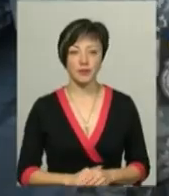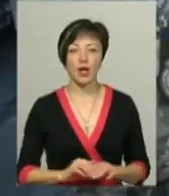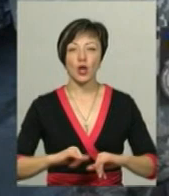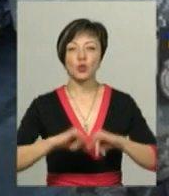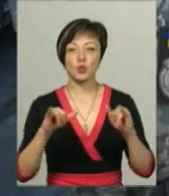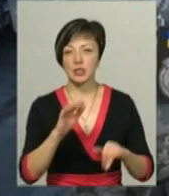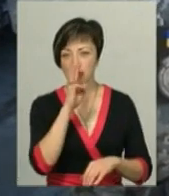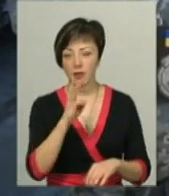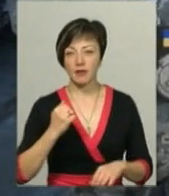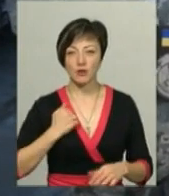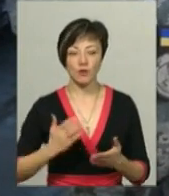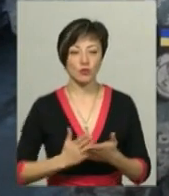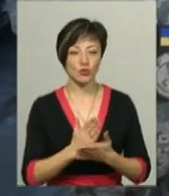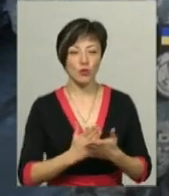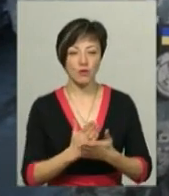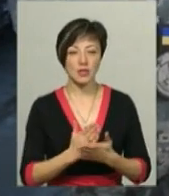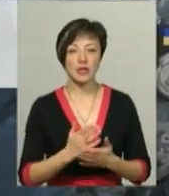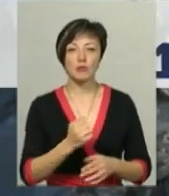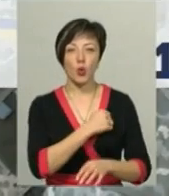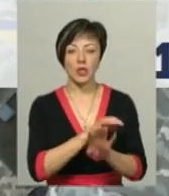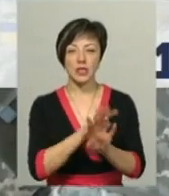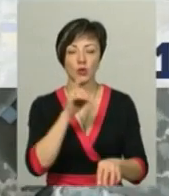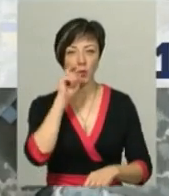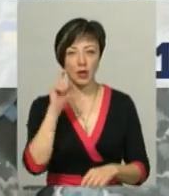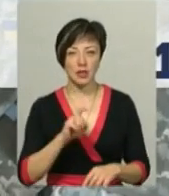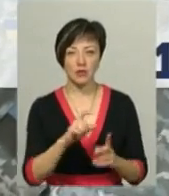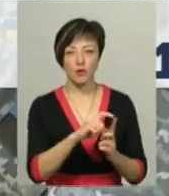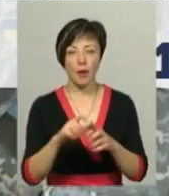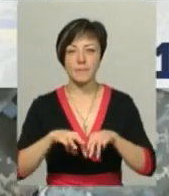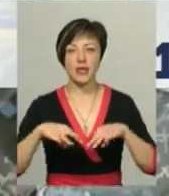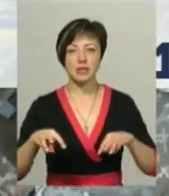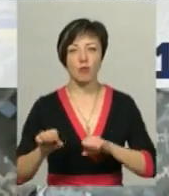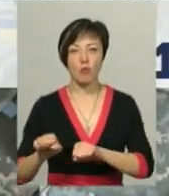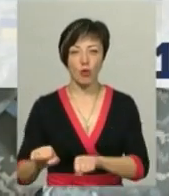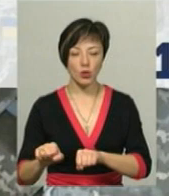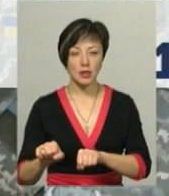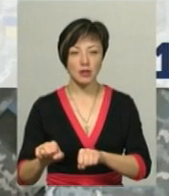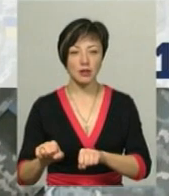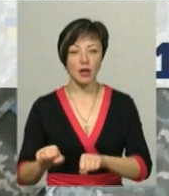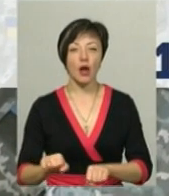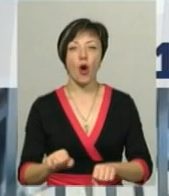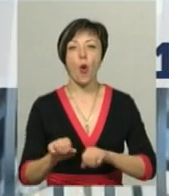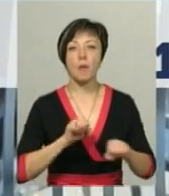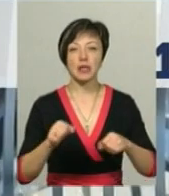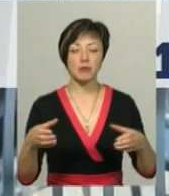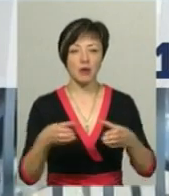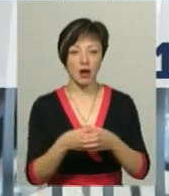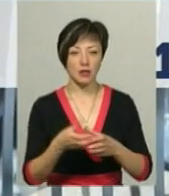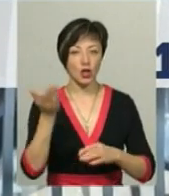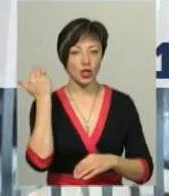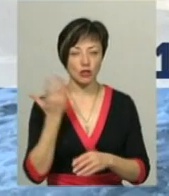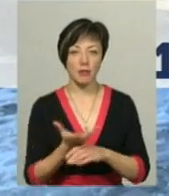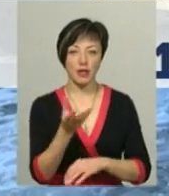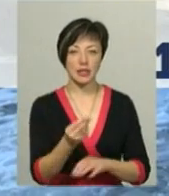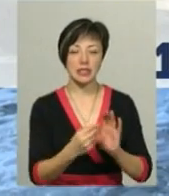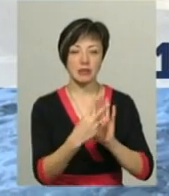Зросли й зарплати військовослужбовців Збройних сил України. За словами міністра оборони Степана Полторака, командир бригади, якому раніше